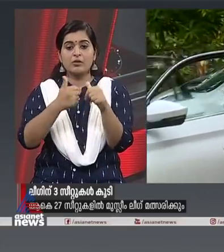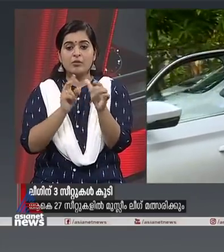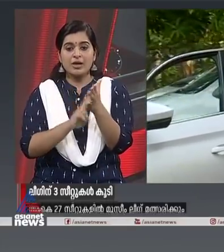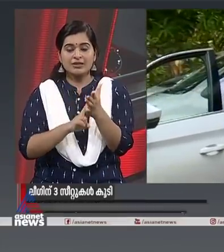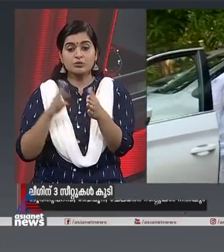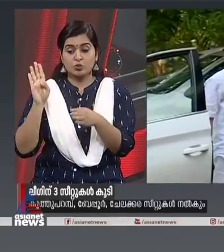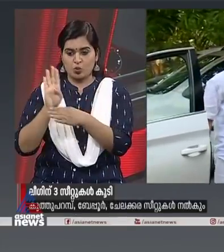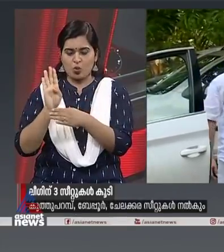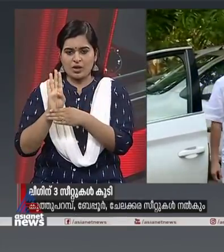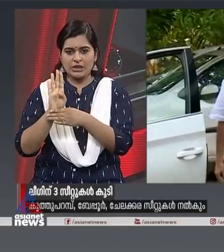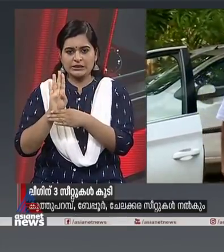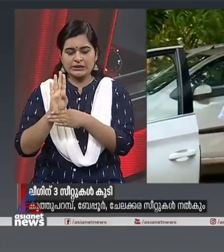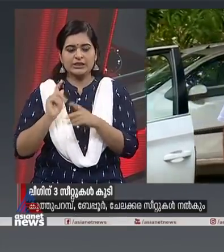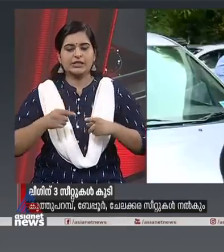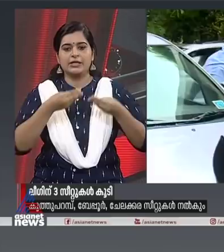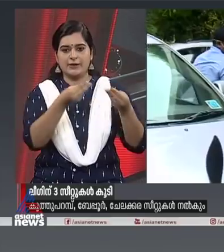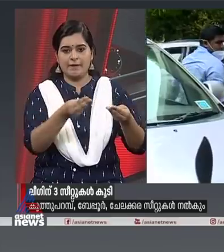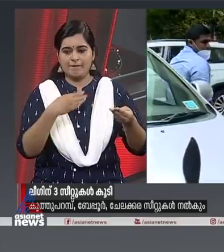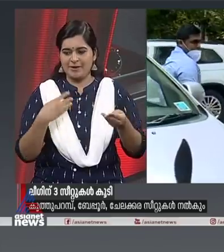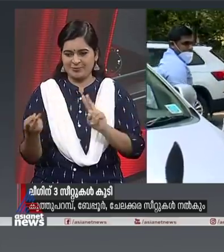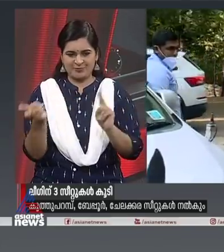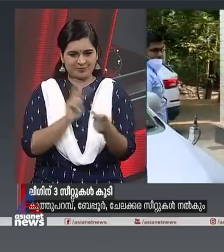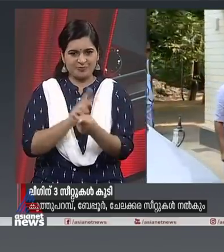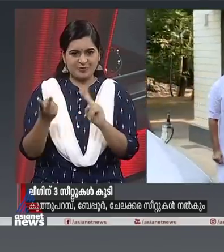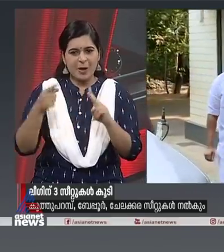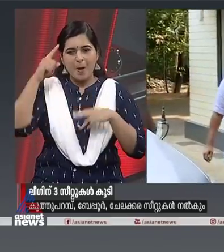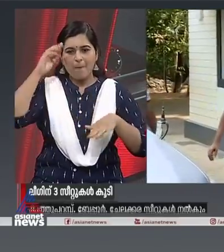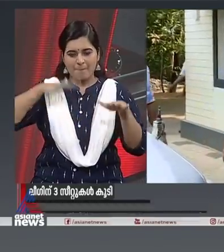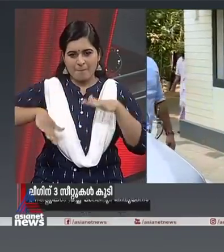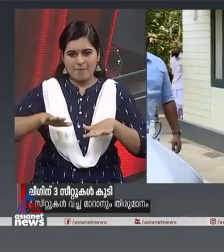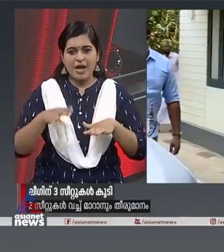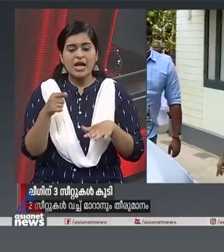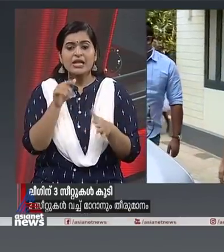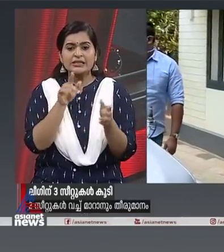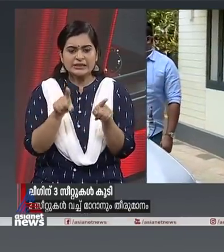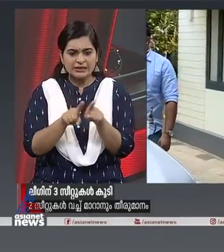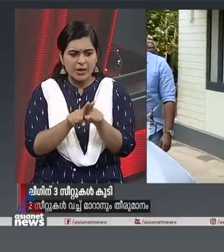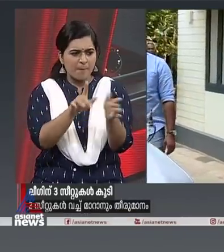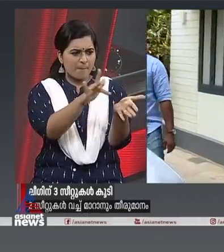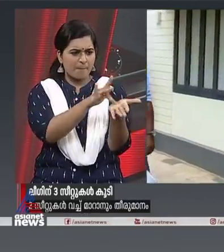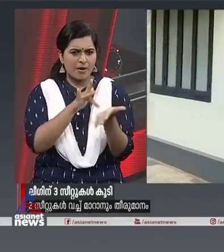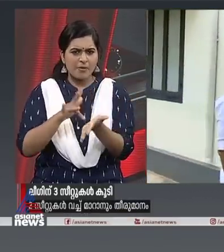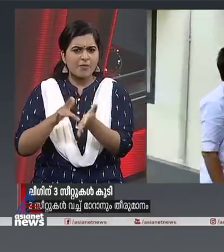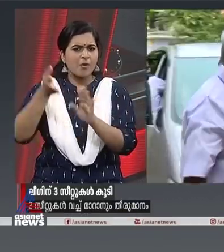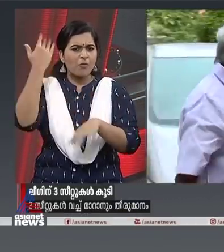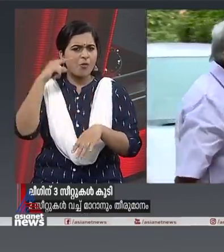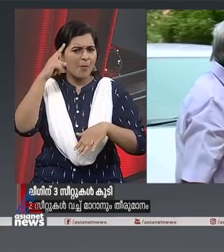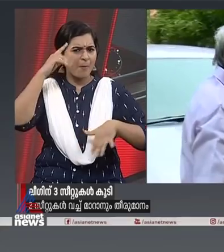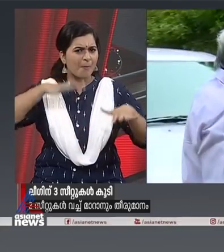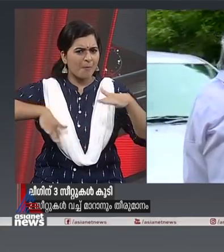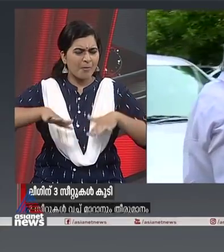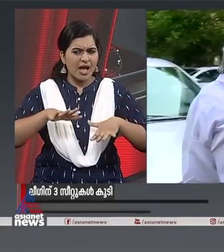ചടയമംഗലം സീറ്റ് കോൺഗ്രസ് നൽകാനും ധാരണയായി. തിരുവമ്പാടിയും കുറ്റ്യാടിയും തളിപ്പറമ്പും അടക്കമുള്ള വെച്ചുമാറ്റം നടക്കുമെന്ന് അഭ്യൂഹമുണ്ടായിരുന്ന മറ്റു